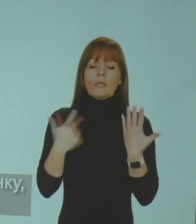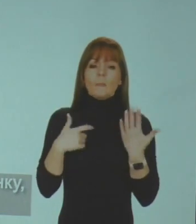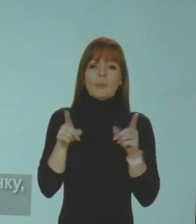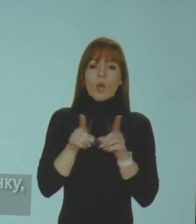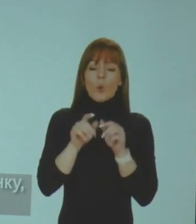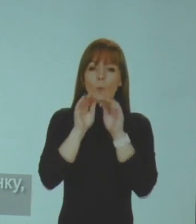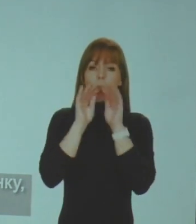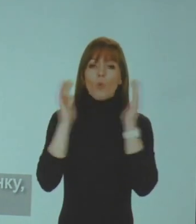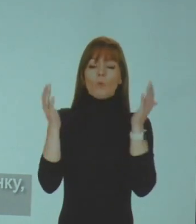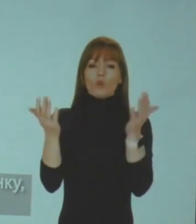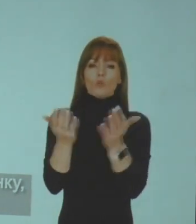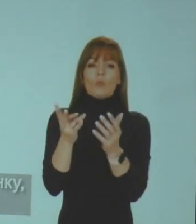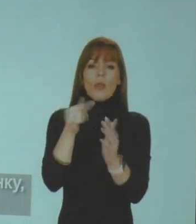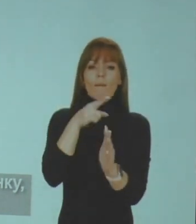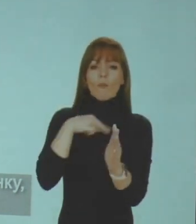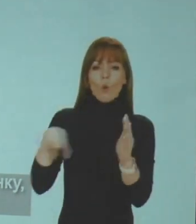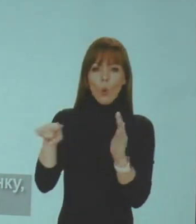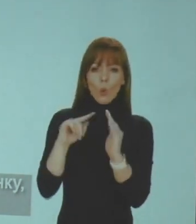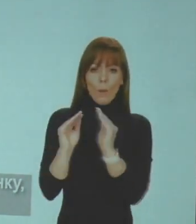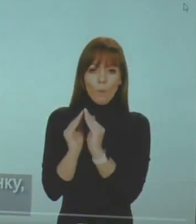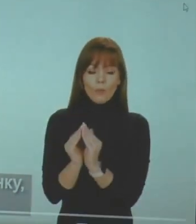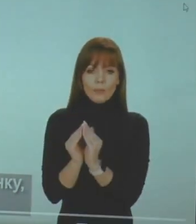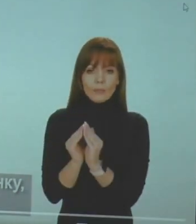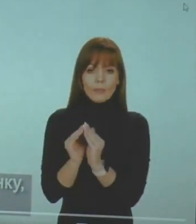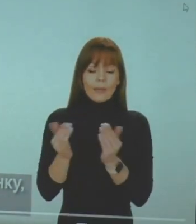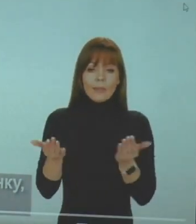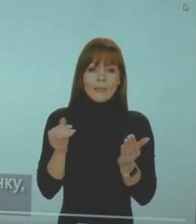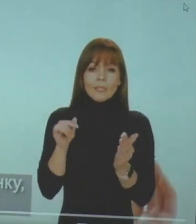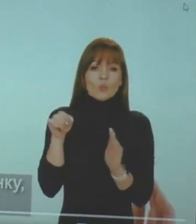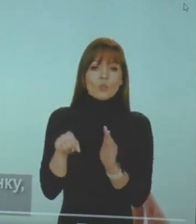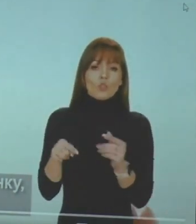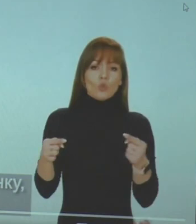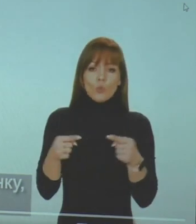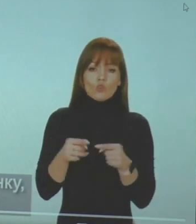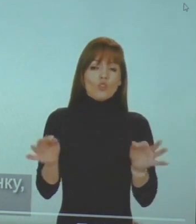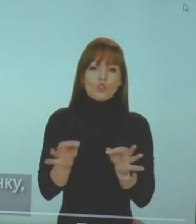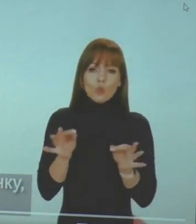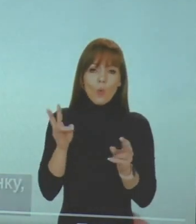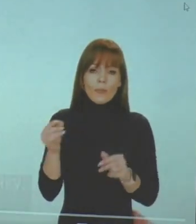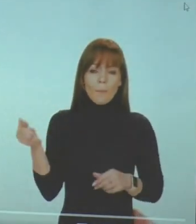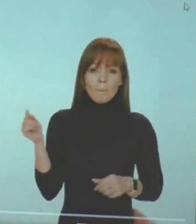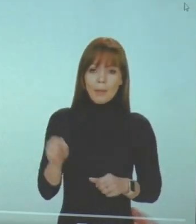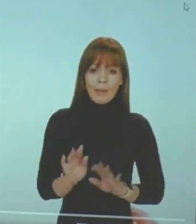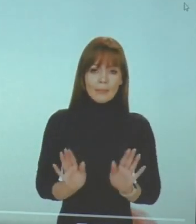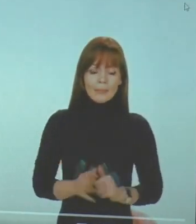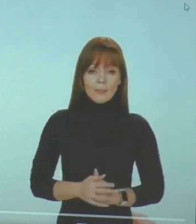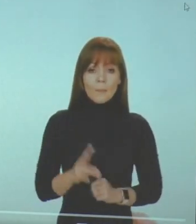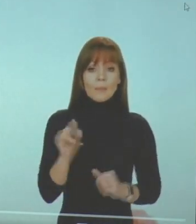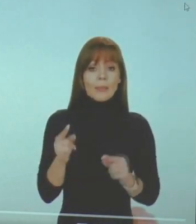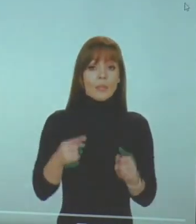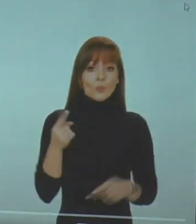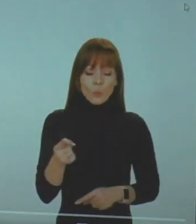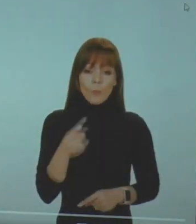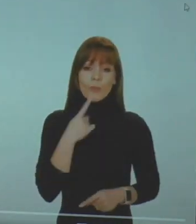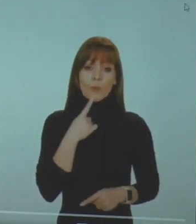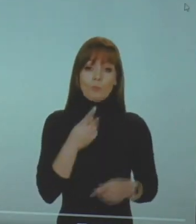уявляю собі таку бульбашку довкола будинку. І сюди точно нічого не привезти. Наступного